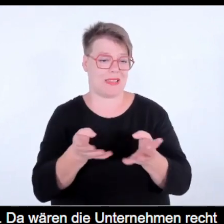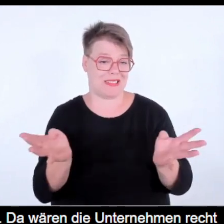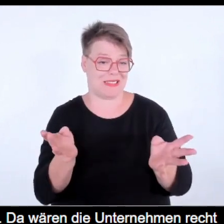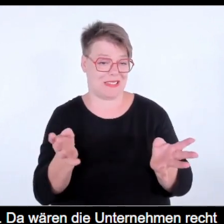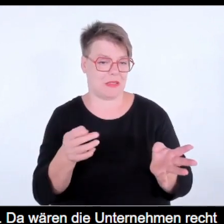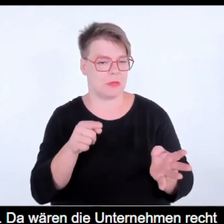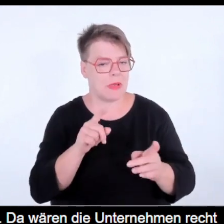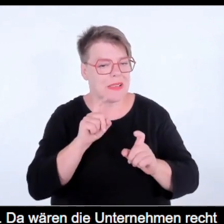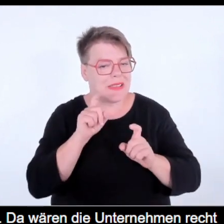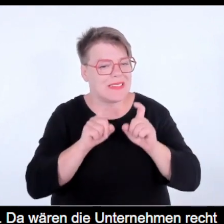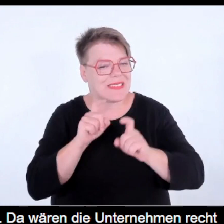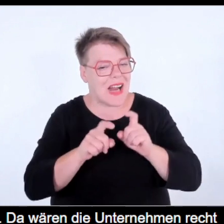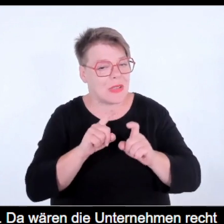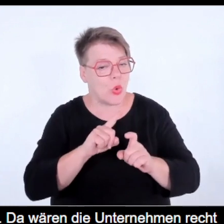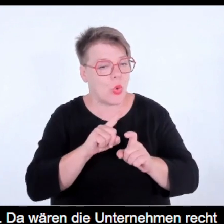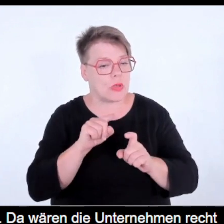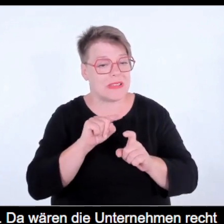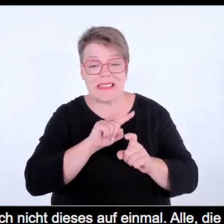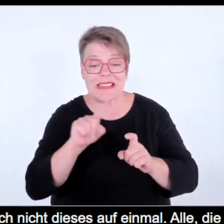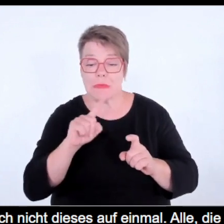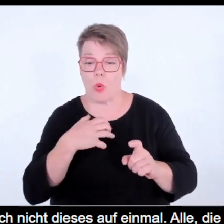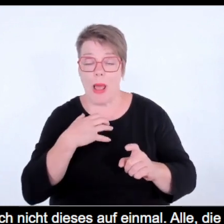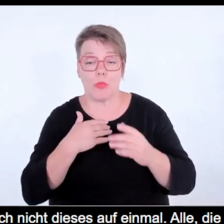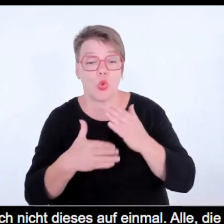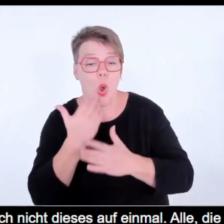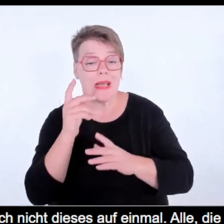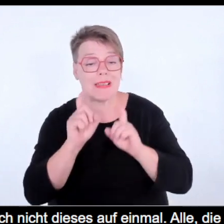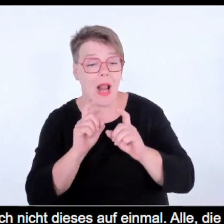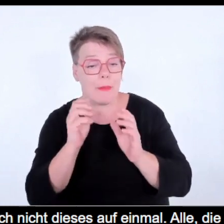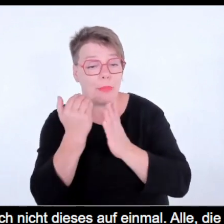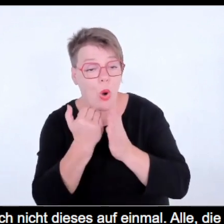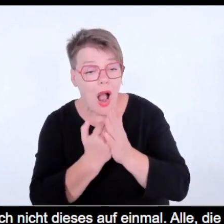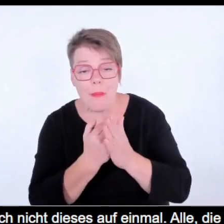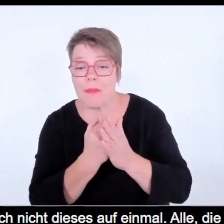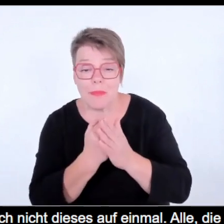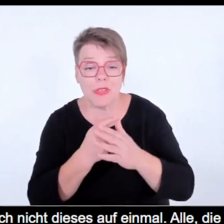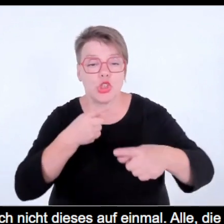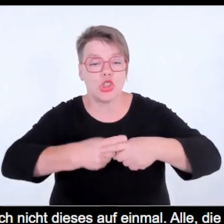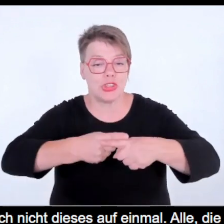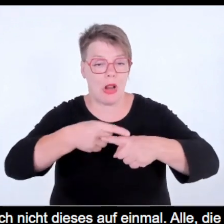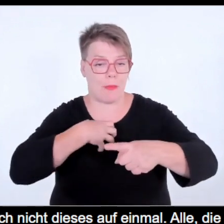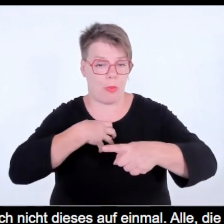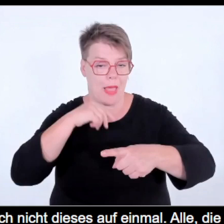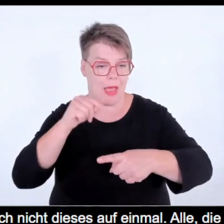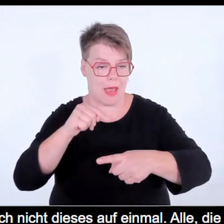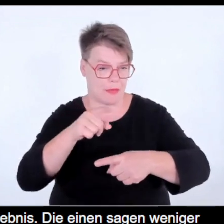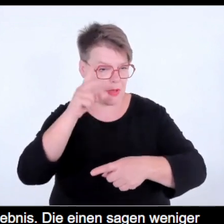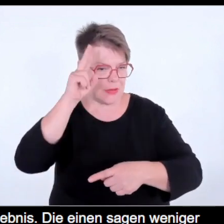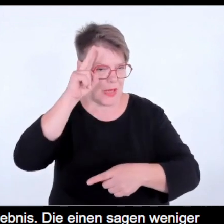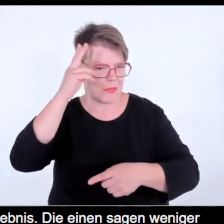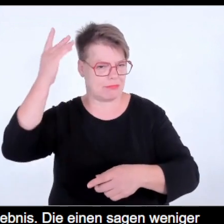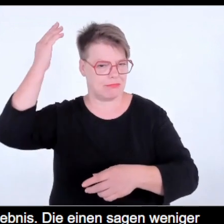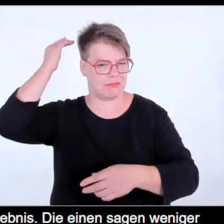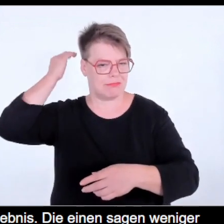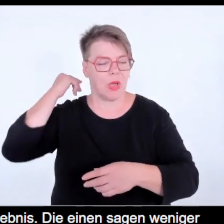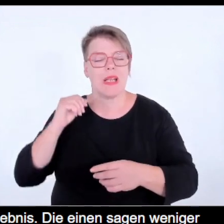Software haben, sondern die Schnittstellen, um abzugleichen mit dem Bund, haben nie funktioniert. Und so ist es übrigens wie in einem Unternehmen. Ein Unternehmen fängt an mit einer